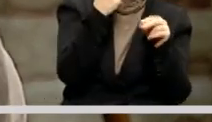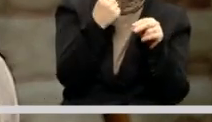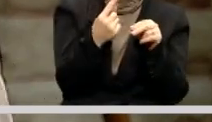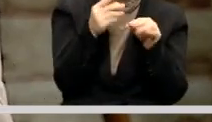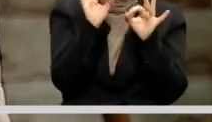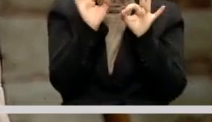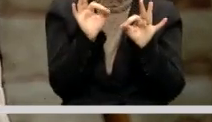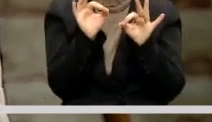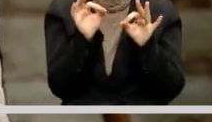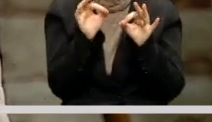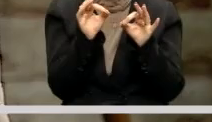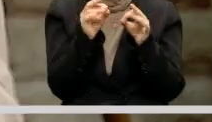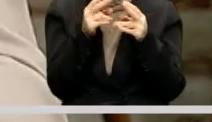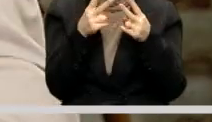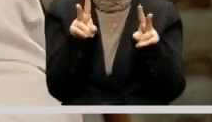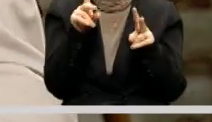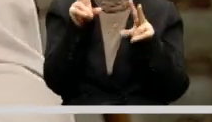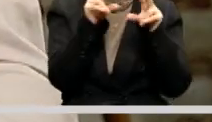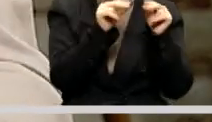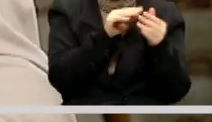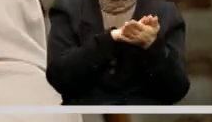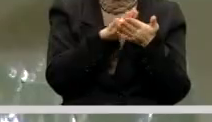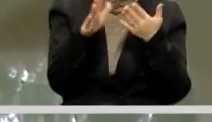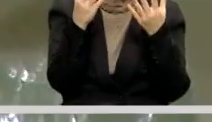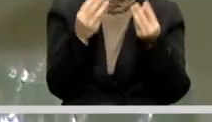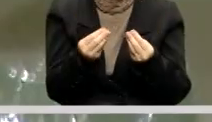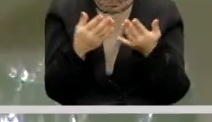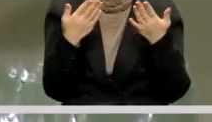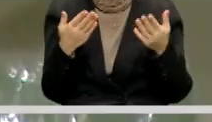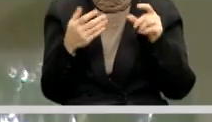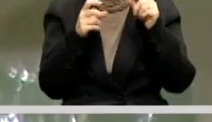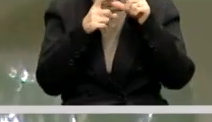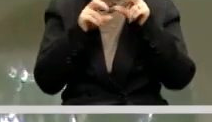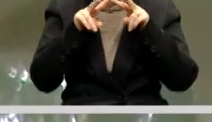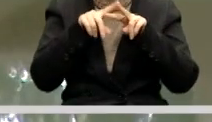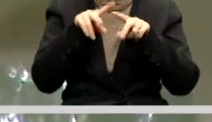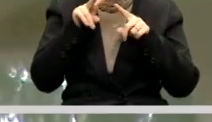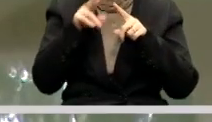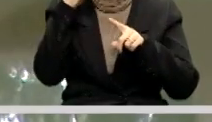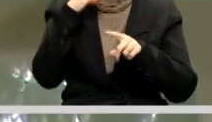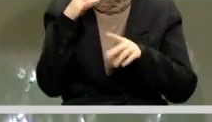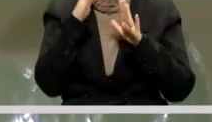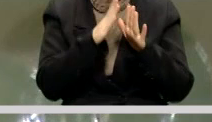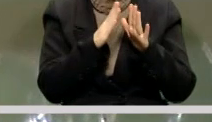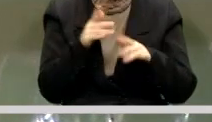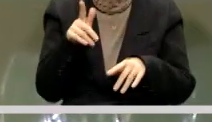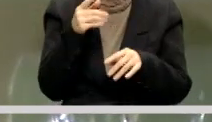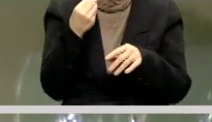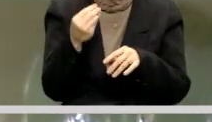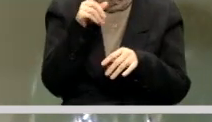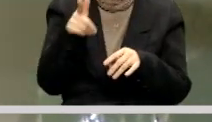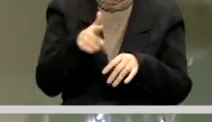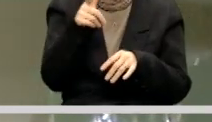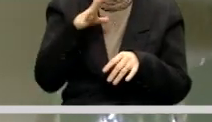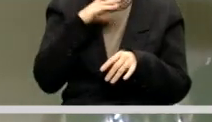bir uykuda düzelme oluyor. Farklılık ve düzelme olabiliyor. Kesinlikle. Peki Osman Bey, devam edeceğiz ama şimdi efendim güzel bir VTR'miz var. Buyurun hep